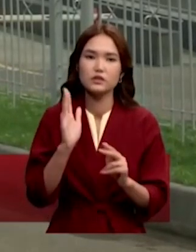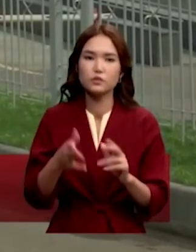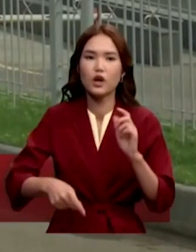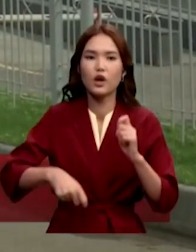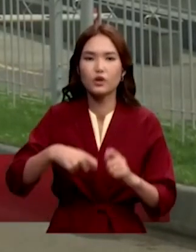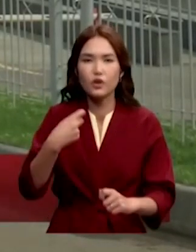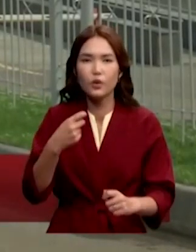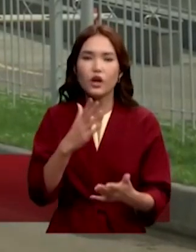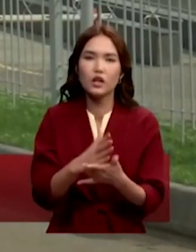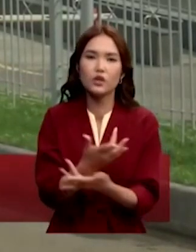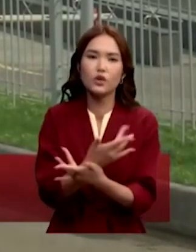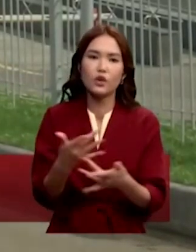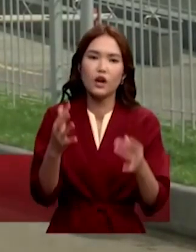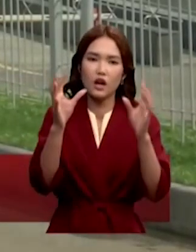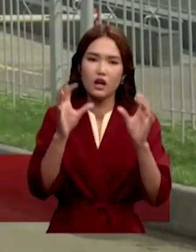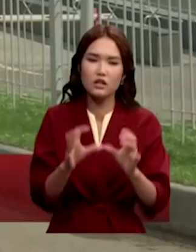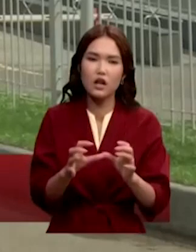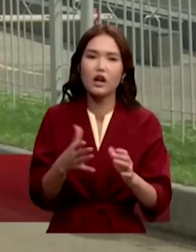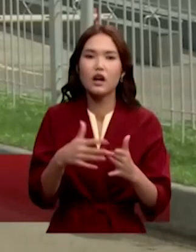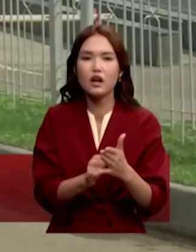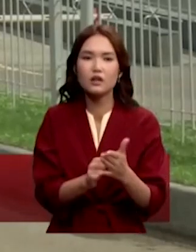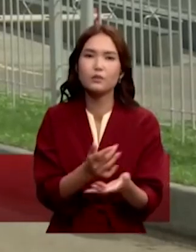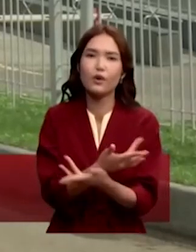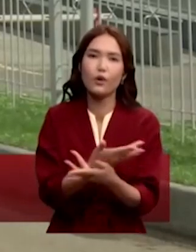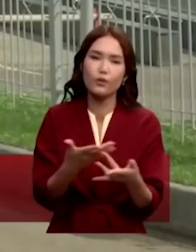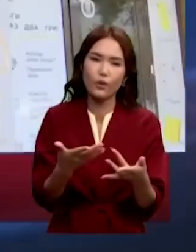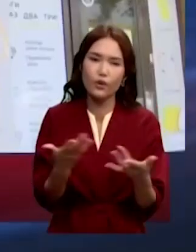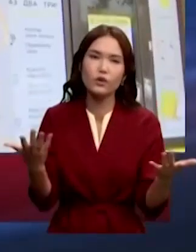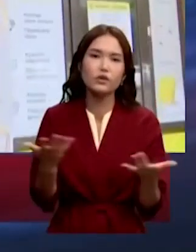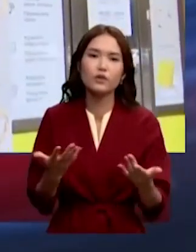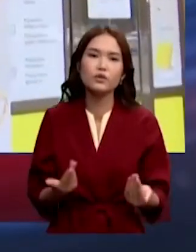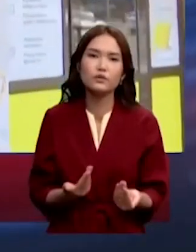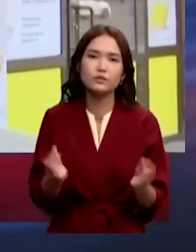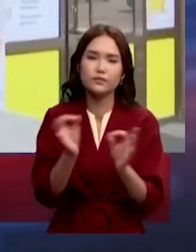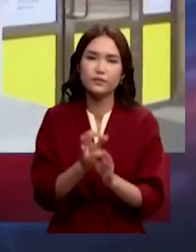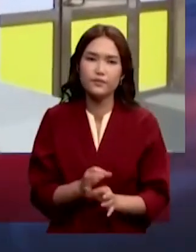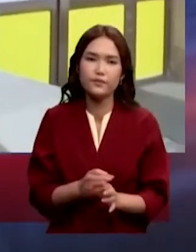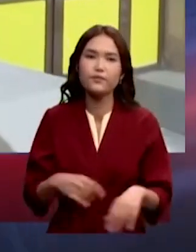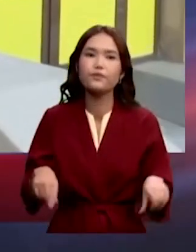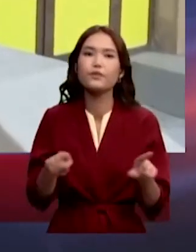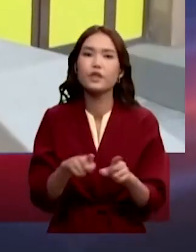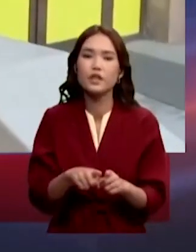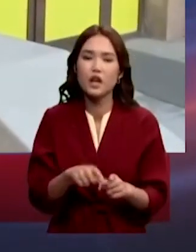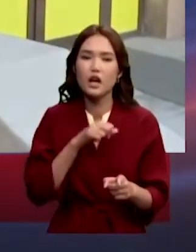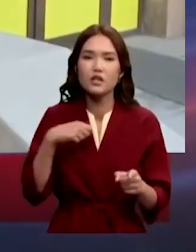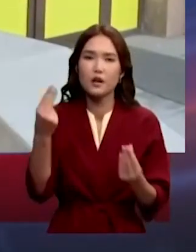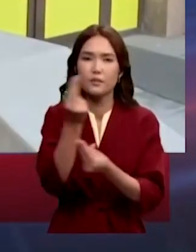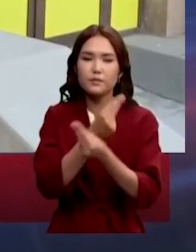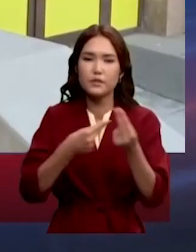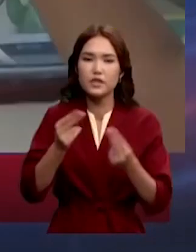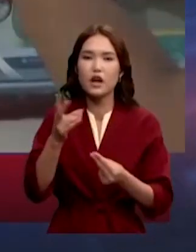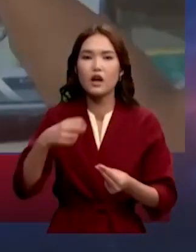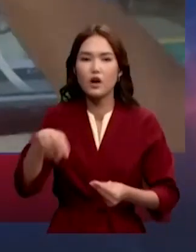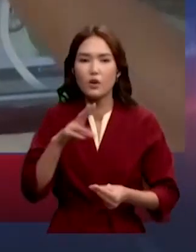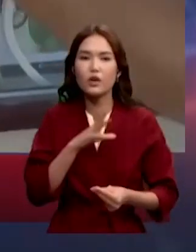нарушение действующего законодательства, ПДП, засыпка озер. Между тем, сам дизайн-код города утвердили